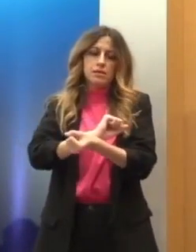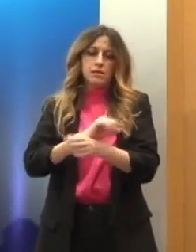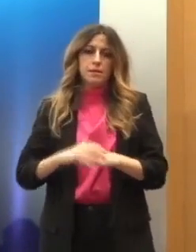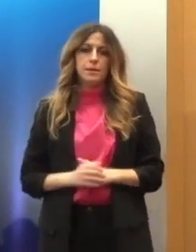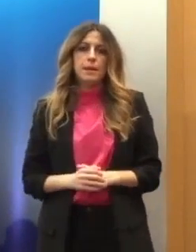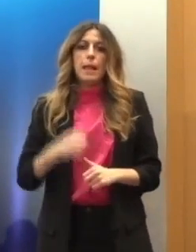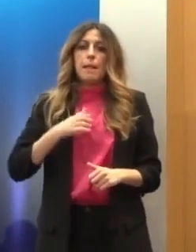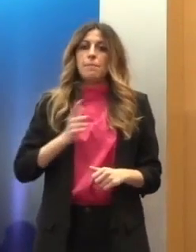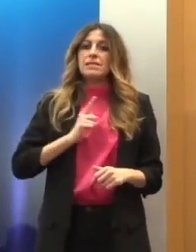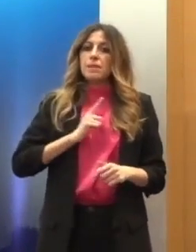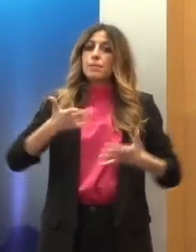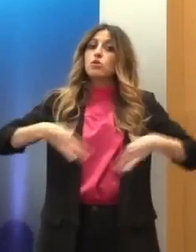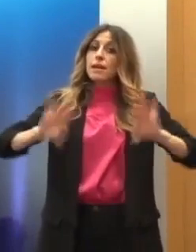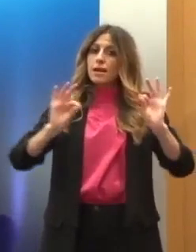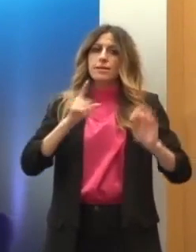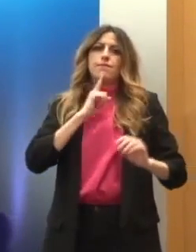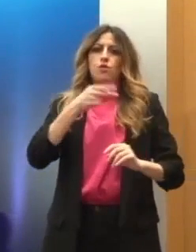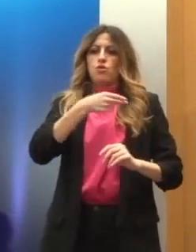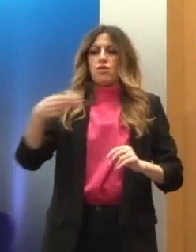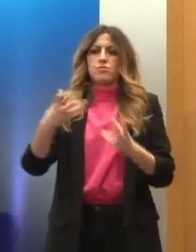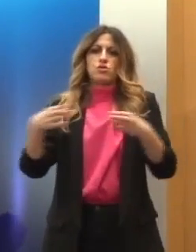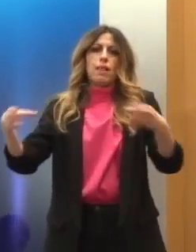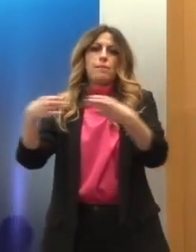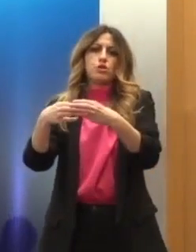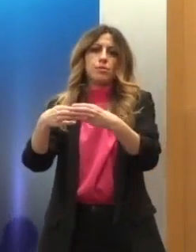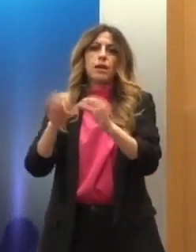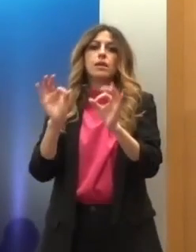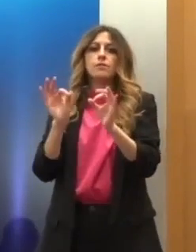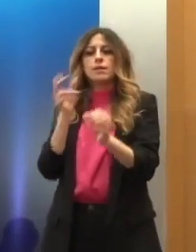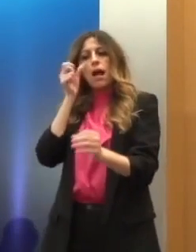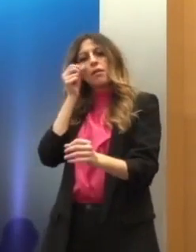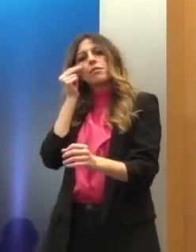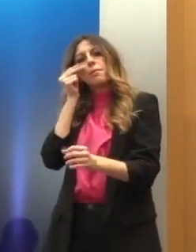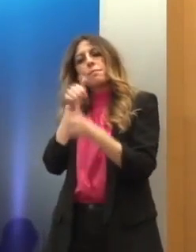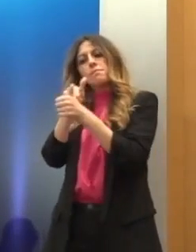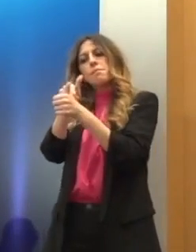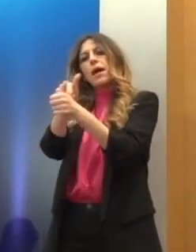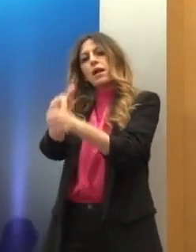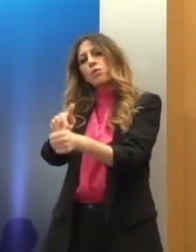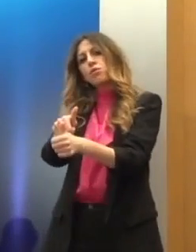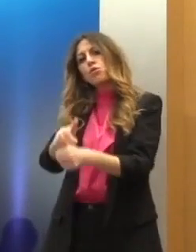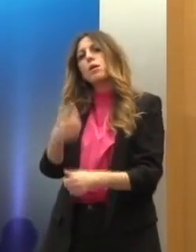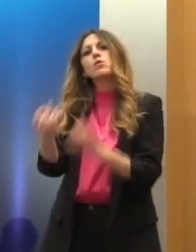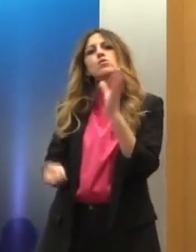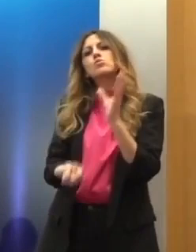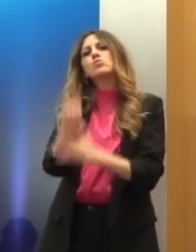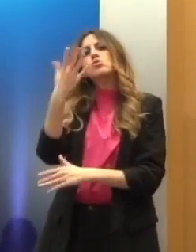έναρξη λειτουργίας αυτού του θεσμού και βεβαίως θα παρακολουθούμε από κοντά την εφαρμογή του νέου αυτού νομοθετικού